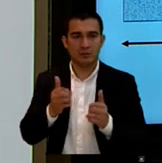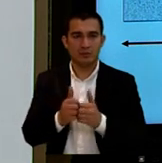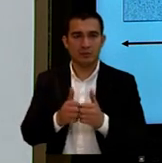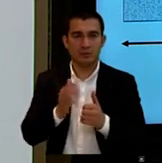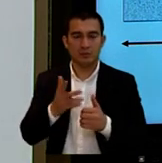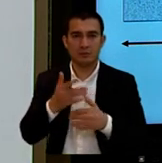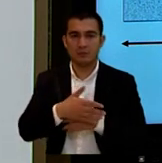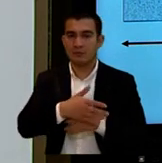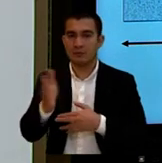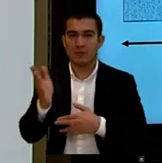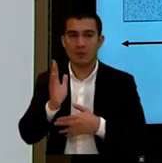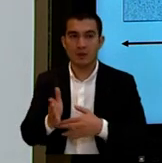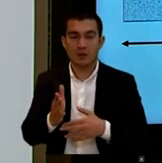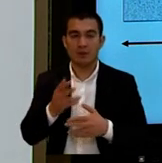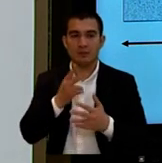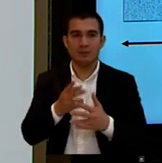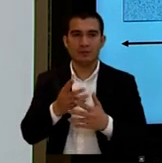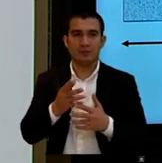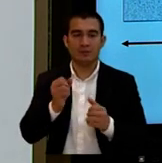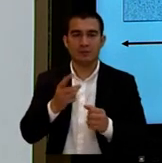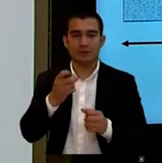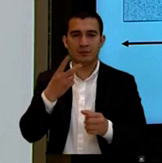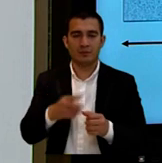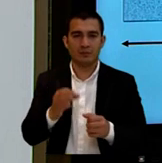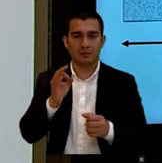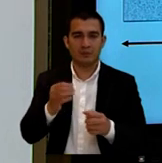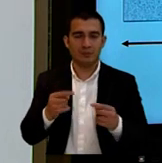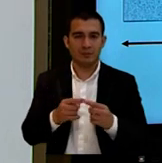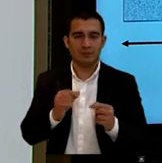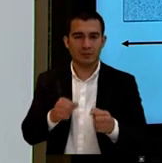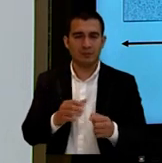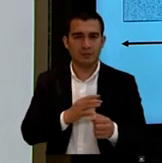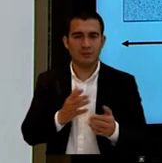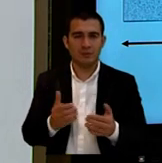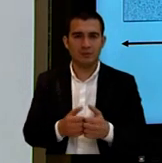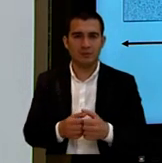burchaklarga taqalib ochilganda 120 graduslik burchak hosil qilar ekan.